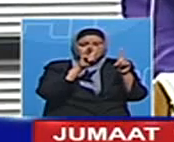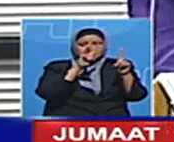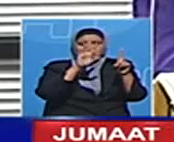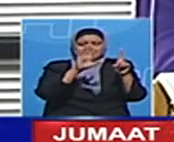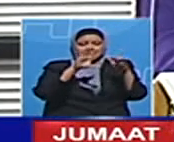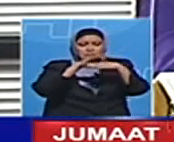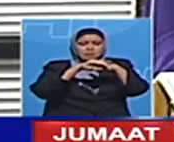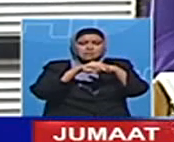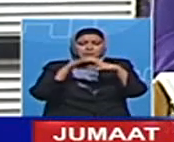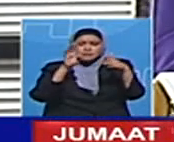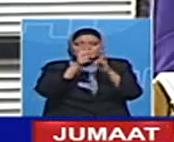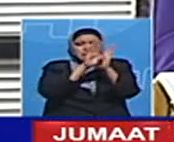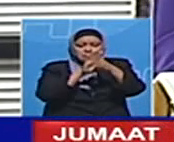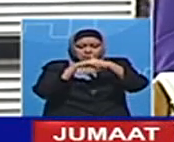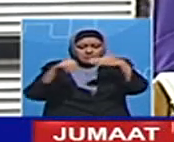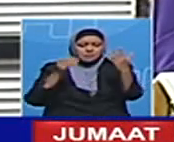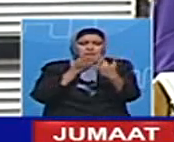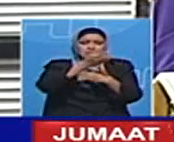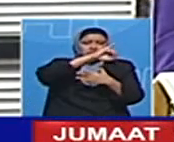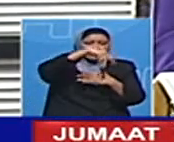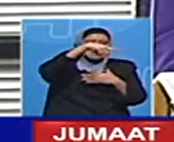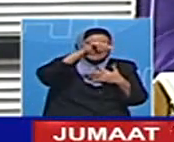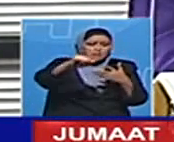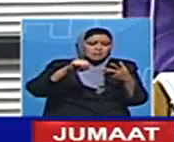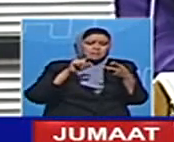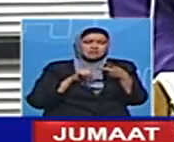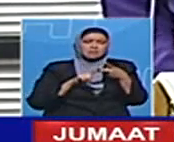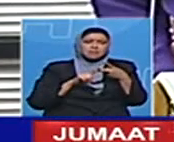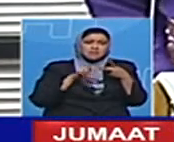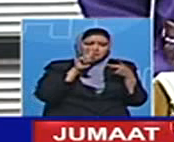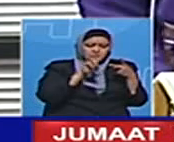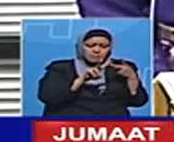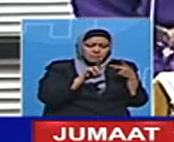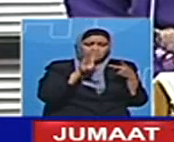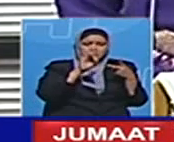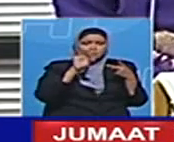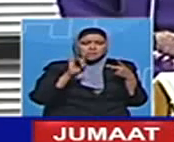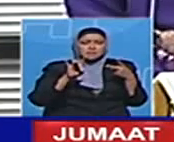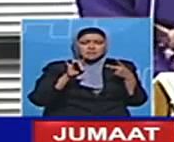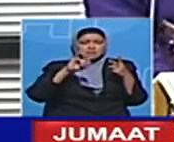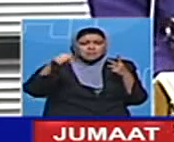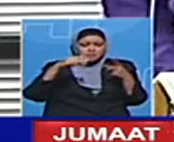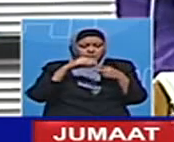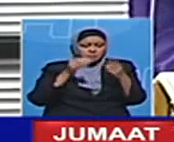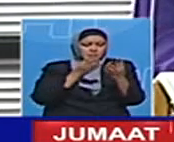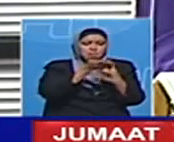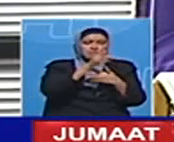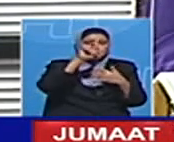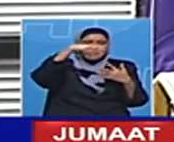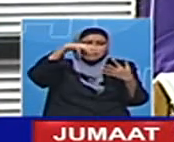melalui jabatan perkhidmatan Awam R8 juta melalui Kementerian Pendidikan